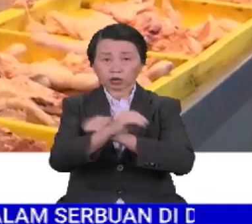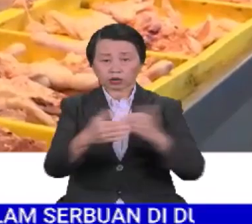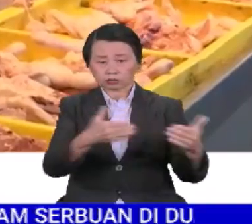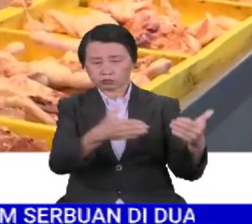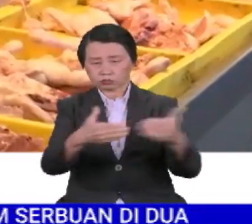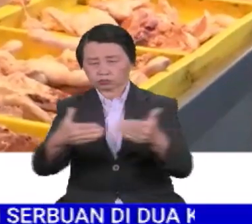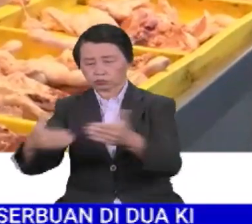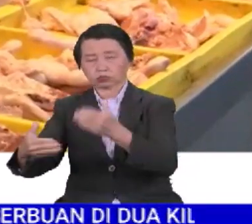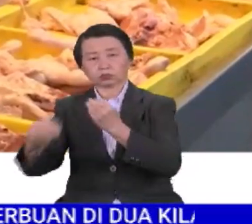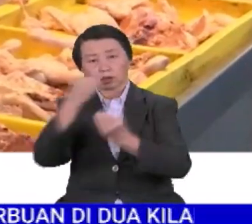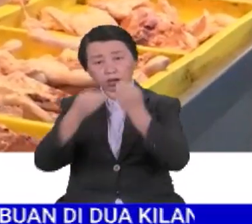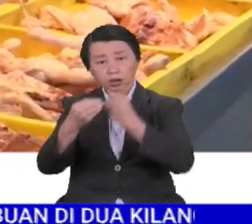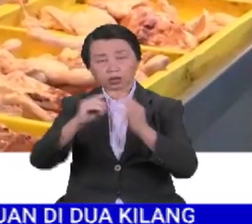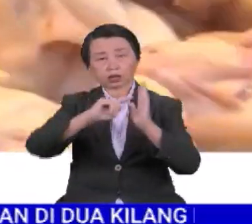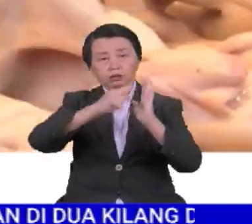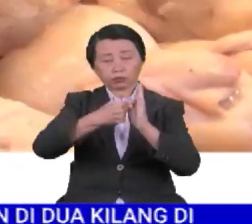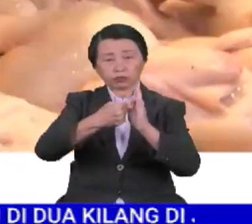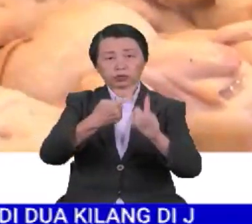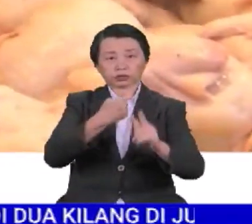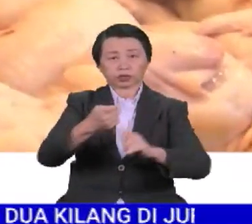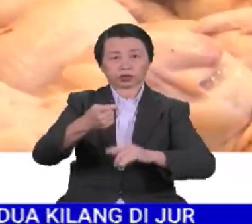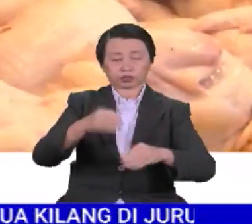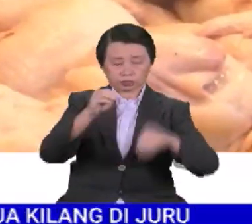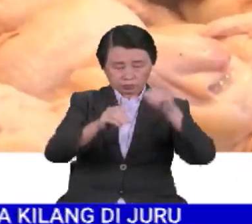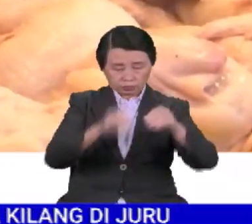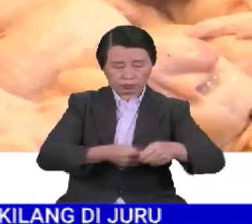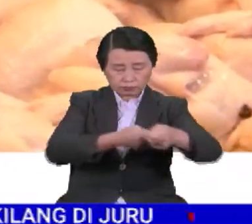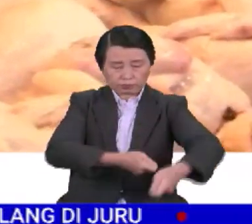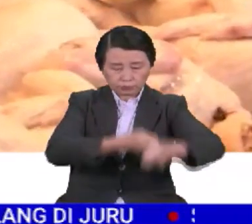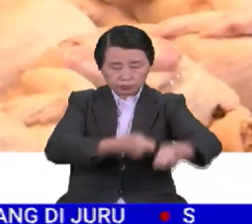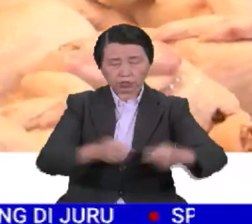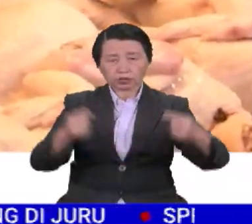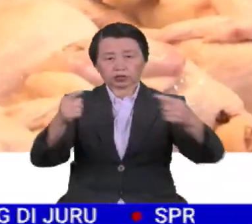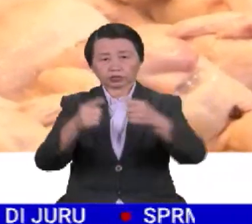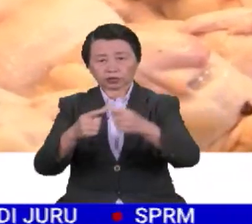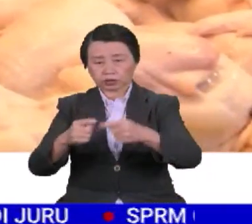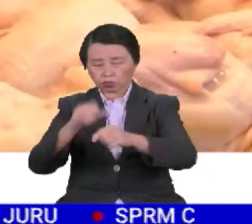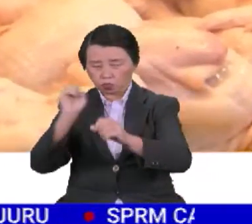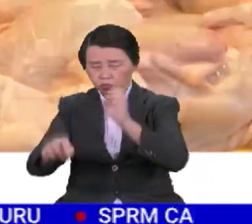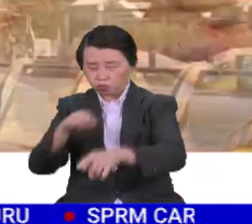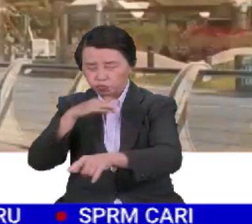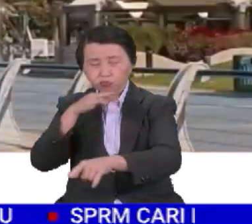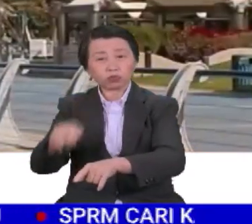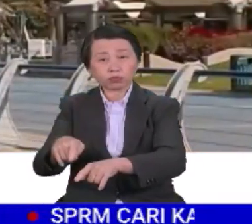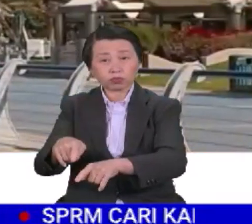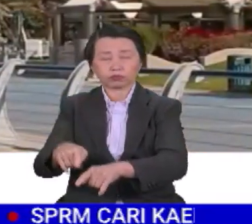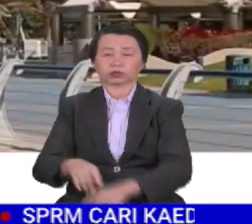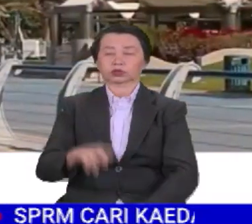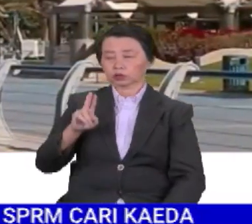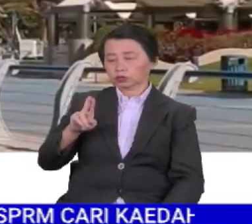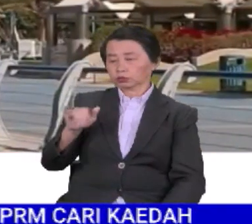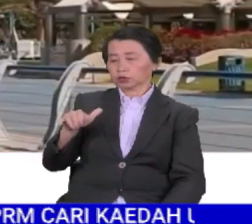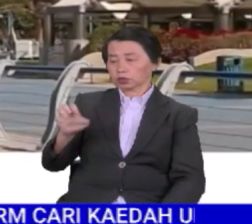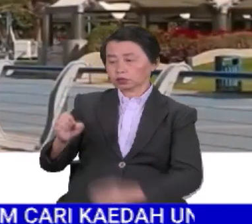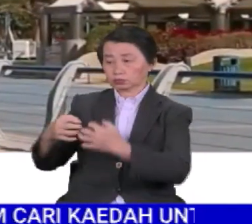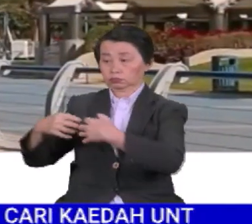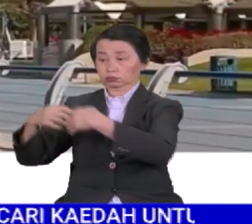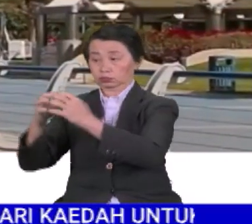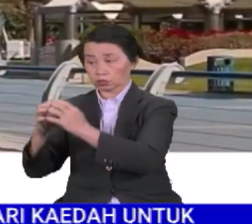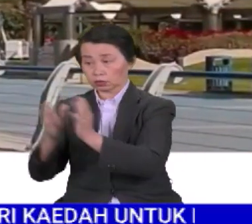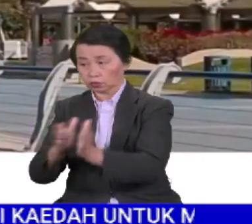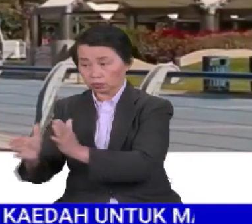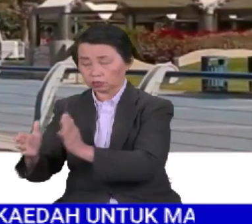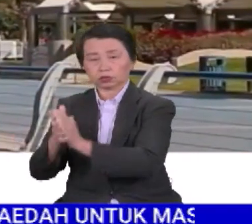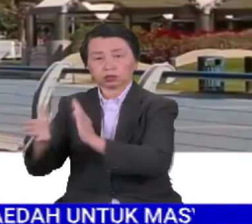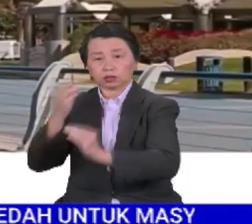rantaian bekalan makanan, bermula daripada input pertanian hingga ke sisa makanan. Manakala UAE membangunkan strategi